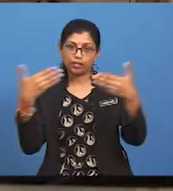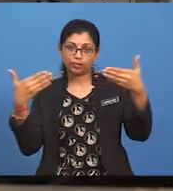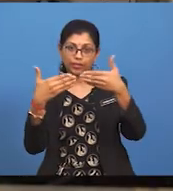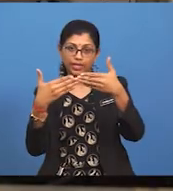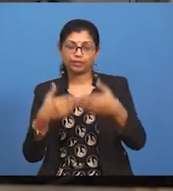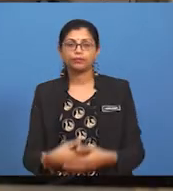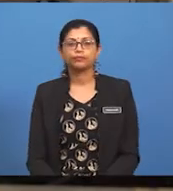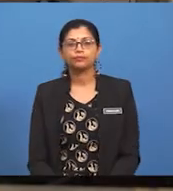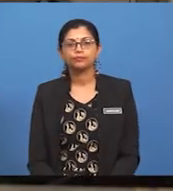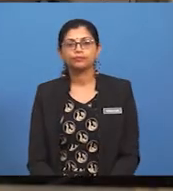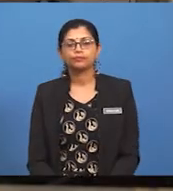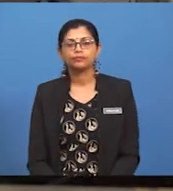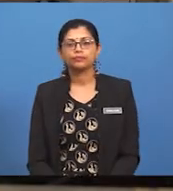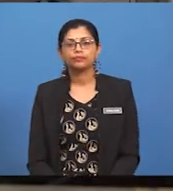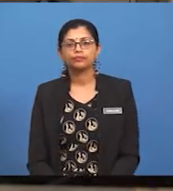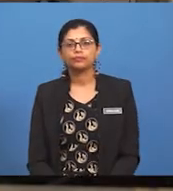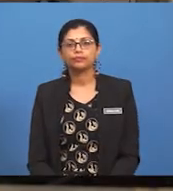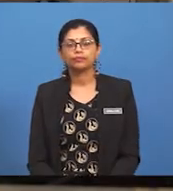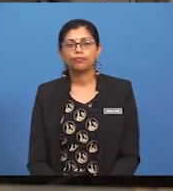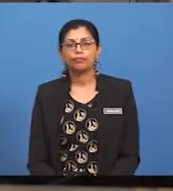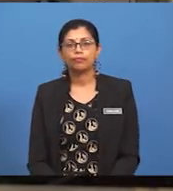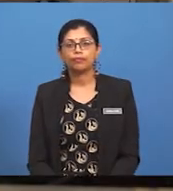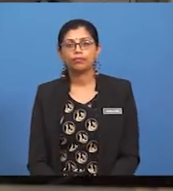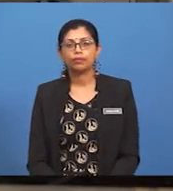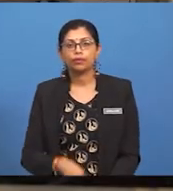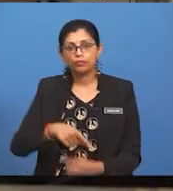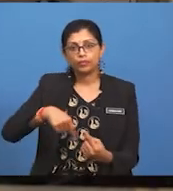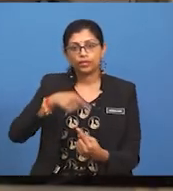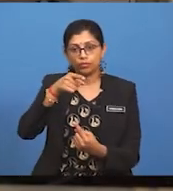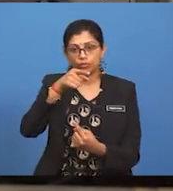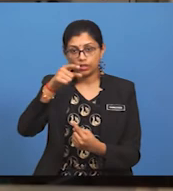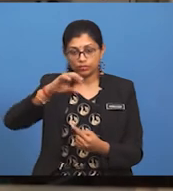pemadan. Semasa meniti kepingan fabrik,